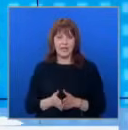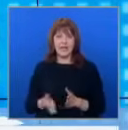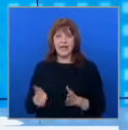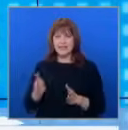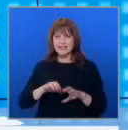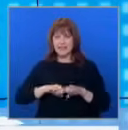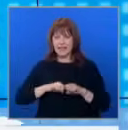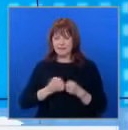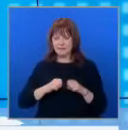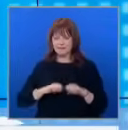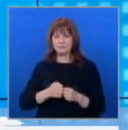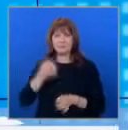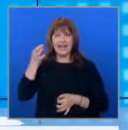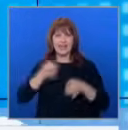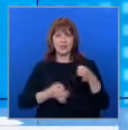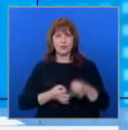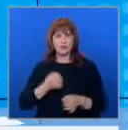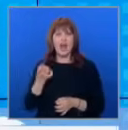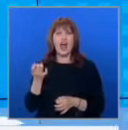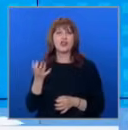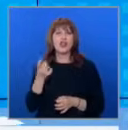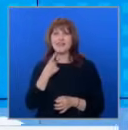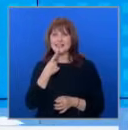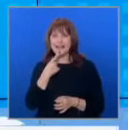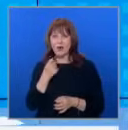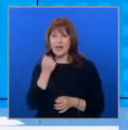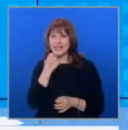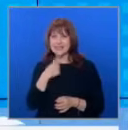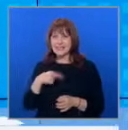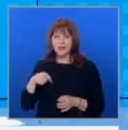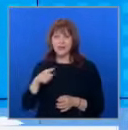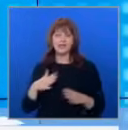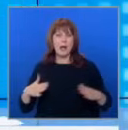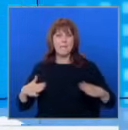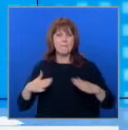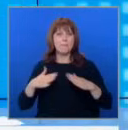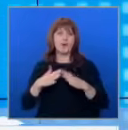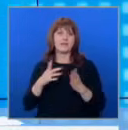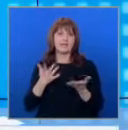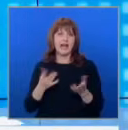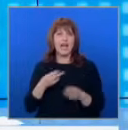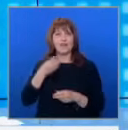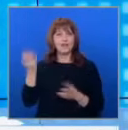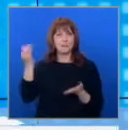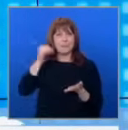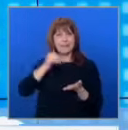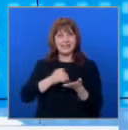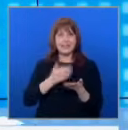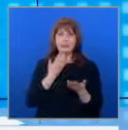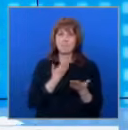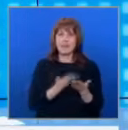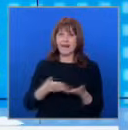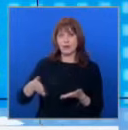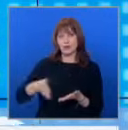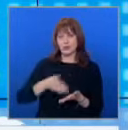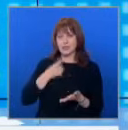След опустошителната градушка в Нова Загора и околните села са засегнати много от покривите на къщите. Фирми пристигат в региона, за да предлагат